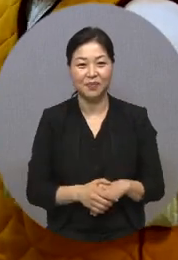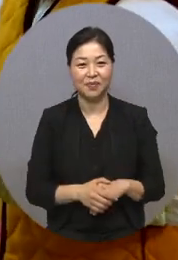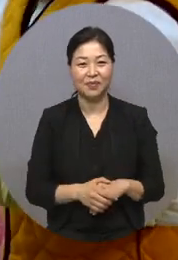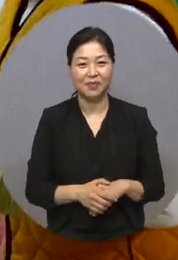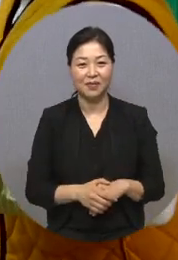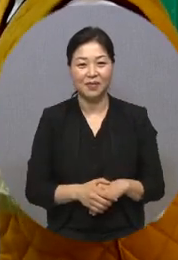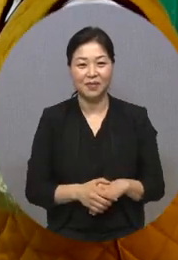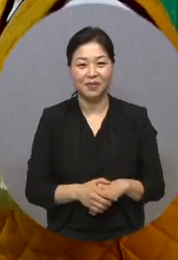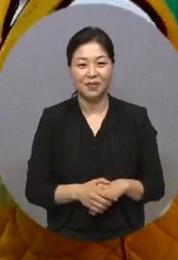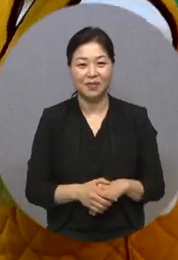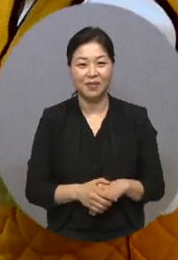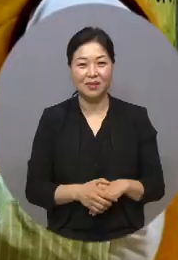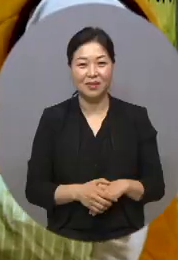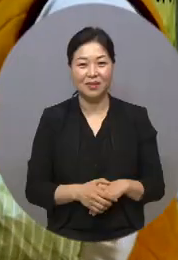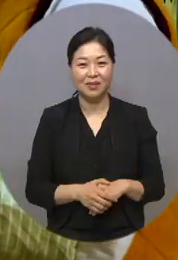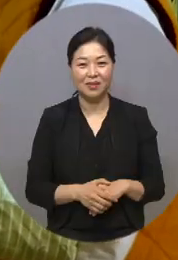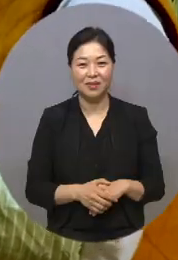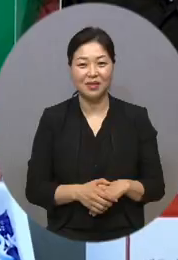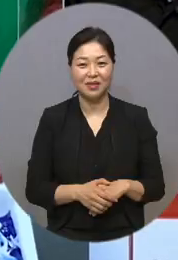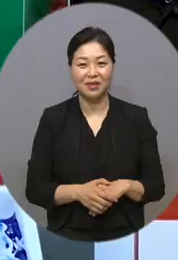요거.